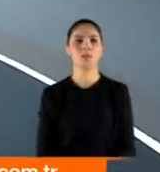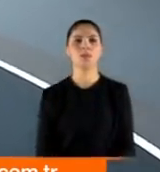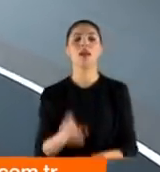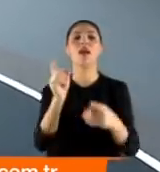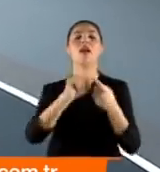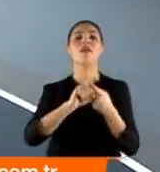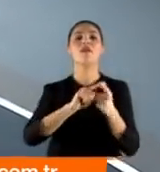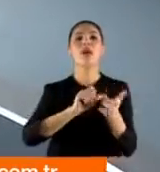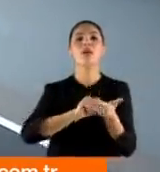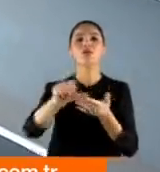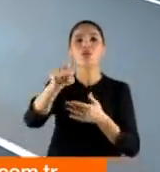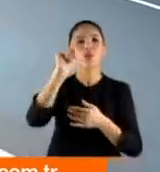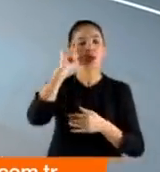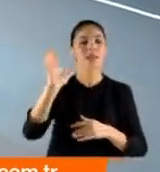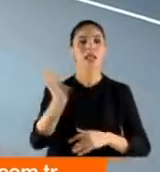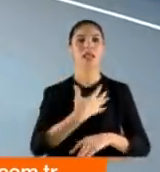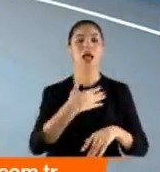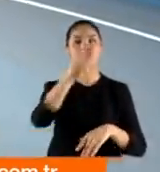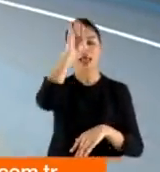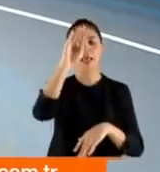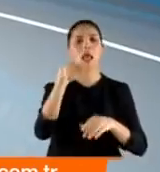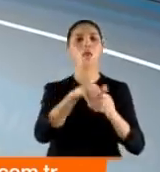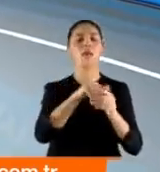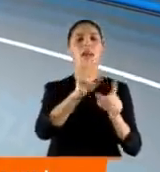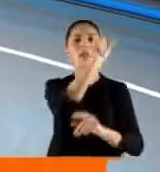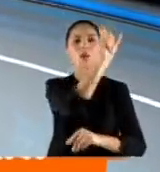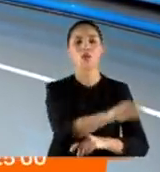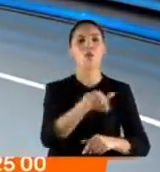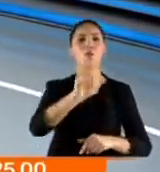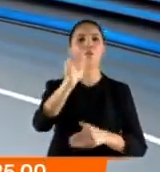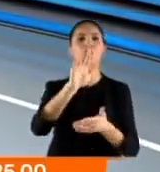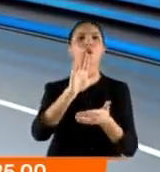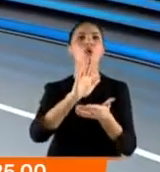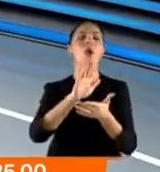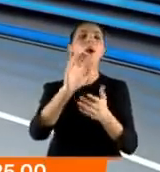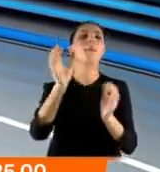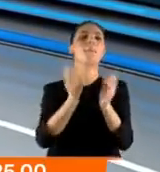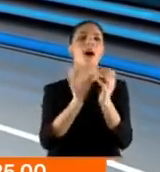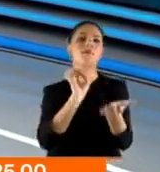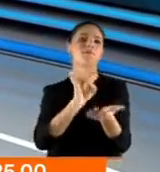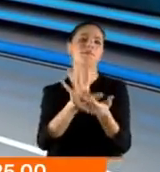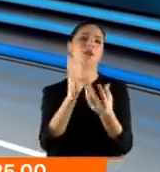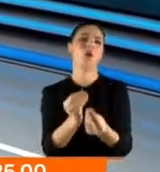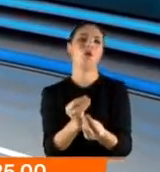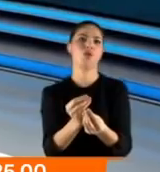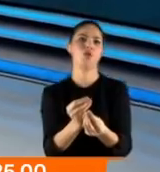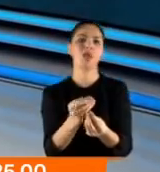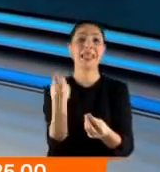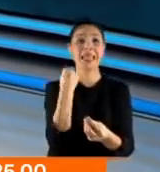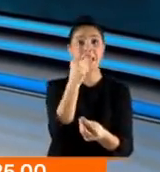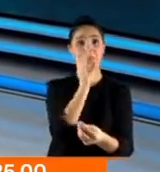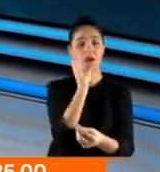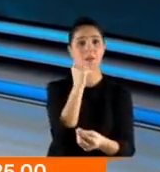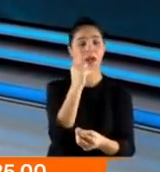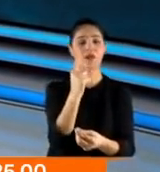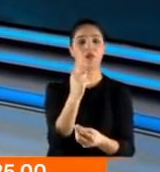Ve tüm bu iddiaların sahibi İstanbul Milletvekili Ümit Özdağ bugün partisinden ihraç edildi. Sıcak bir